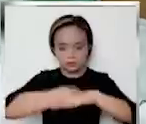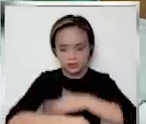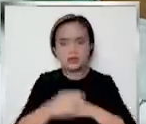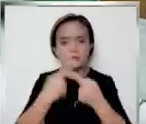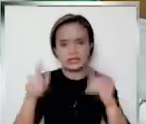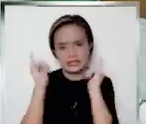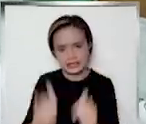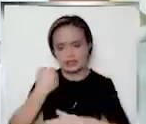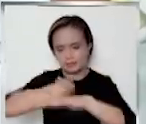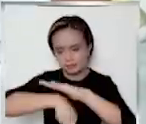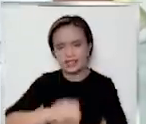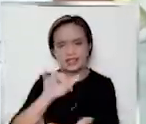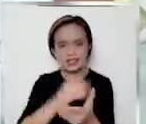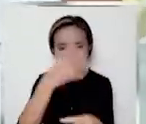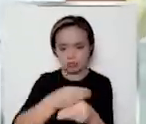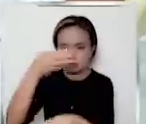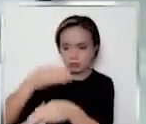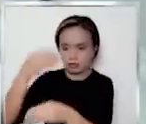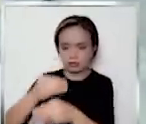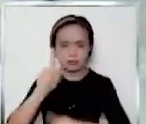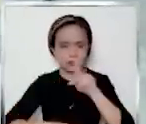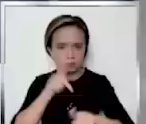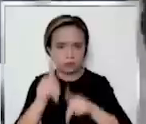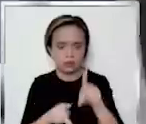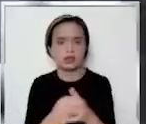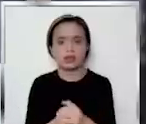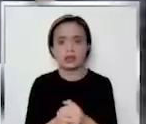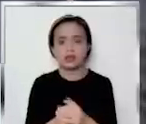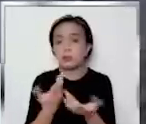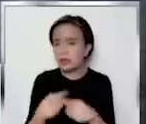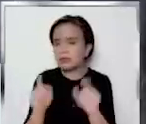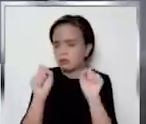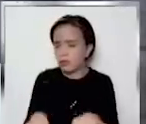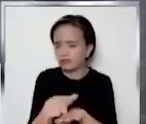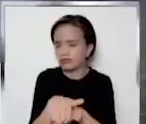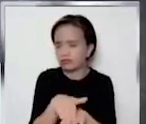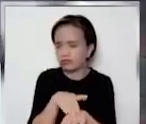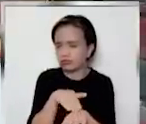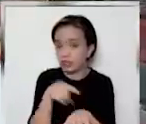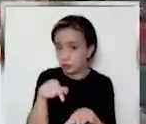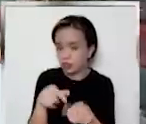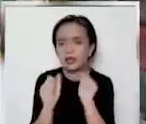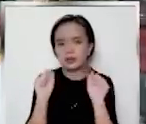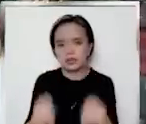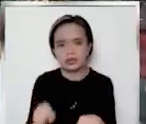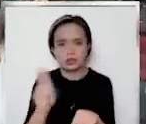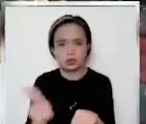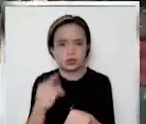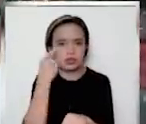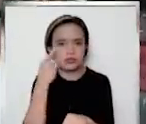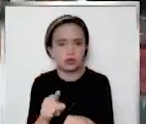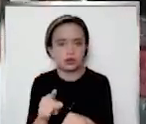Kaya lulobo pa rin ang ating populasyon, bagamat posibleng mas mabagal. Ang pagbagal na yan, maaaring gamitin bilang pagkakataon ng